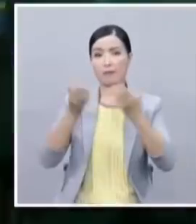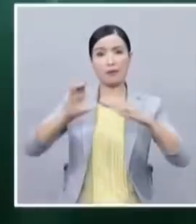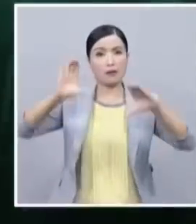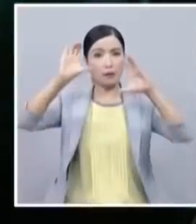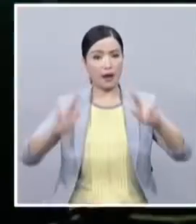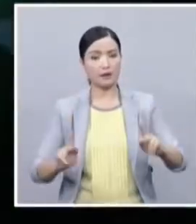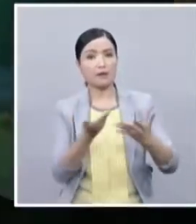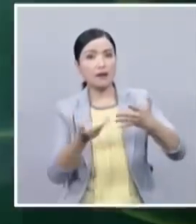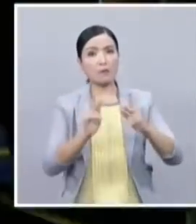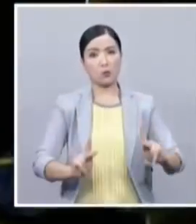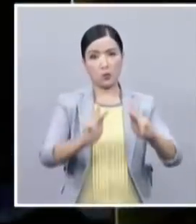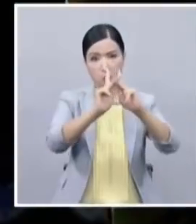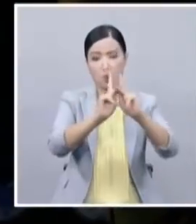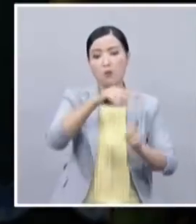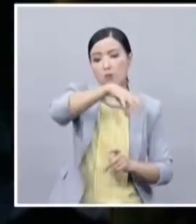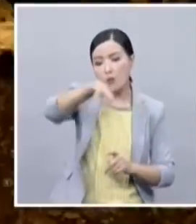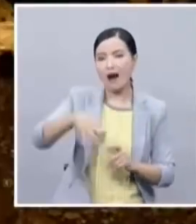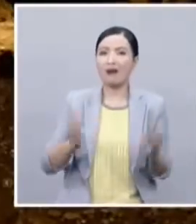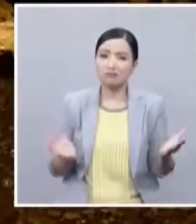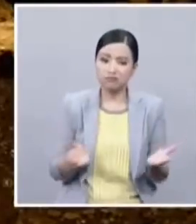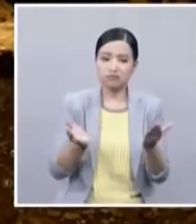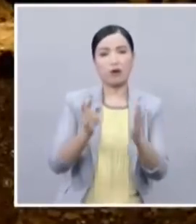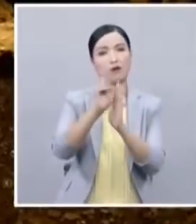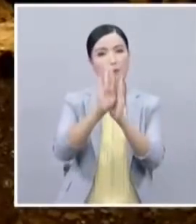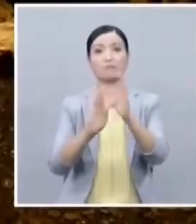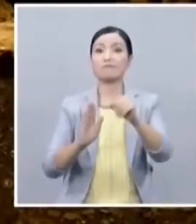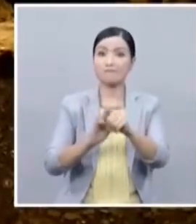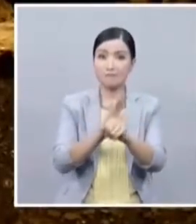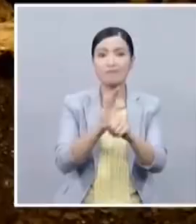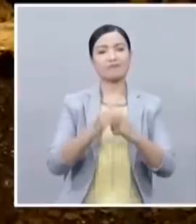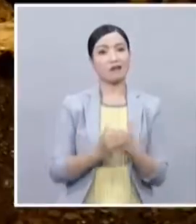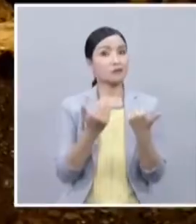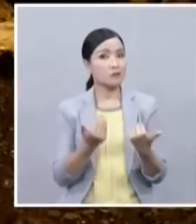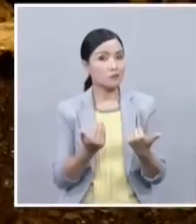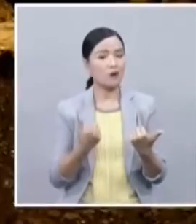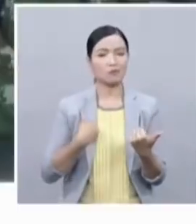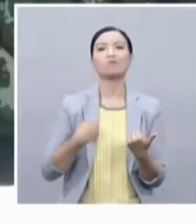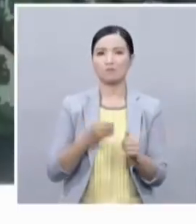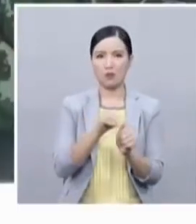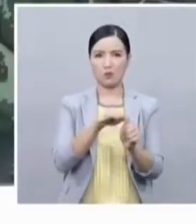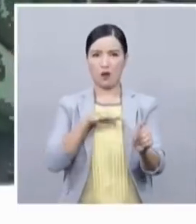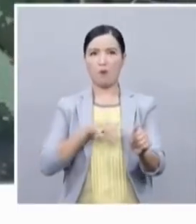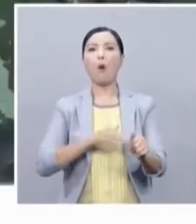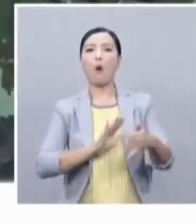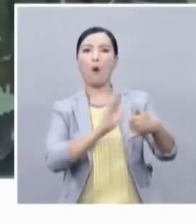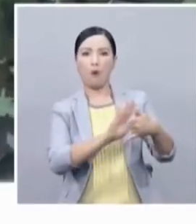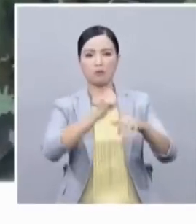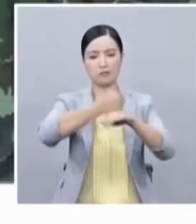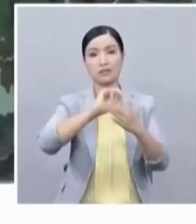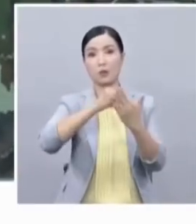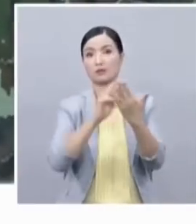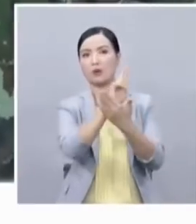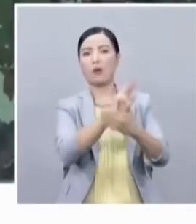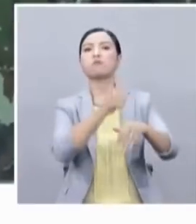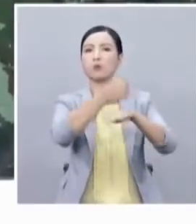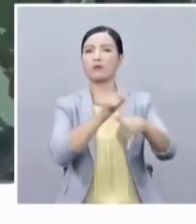งก็ได้ให้การสนับสนุนอย่างเป็นระบบนะครับทั้งนี้ก็อาจจะด้วยลักษณะความเป็นผู้นำของผู้ว่าการจังหวัดเชียงรายเอง